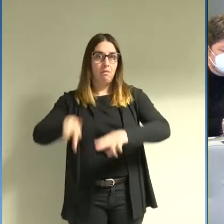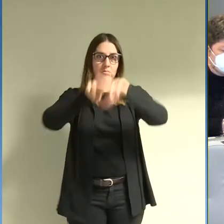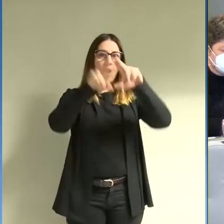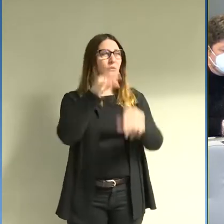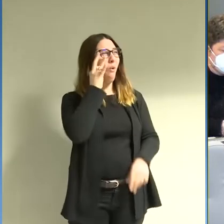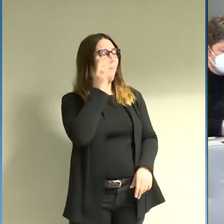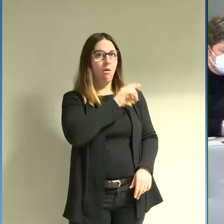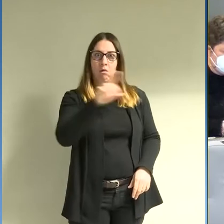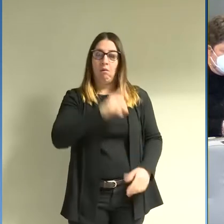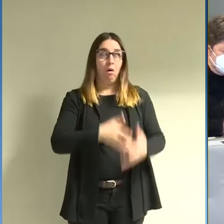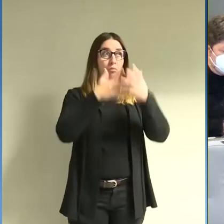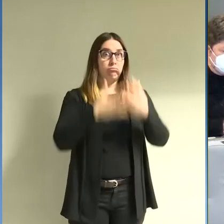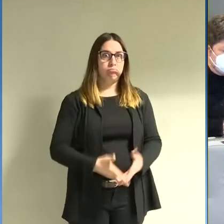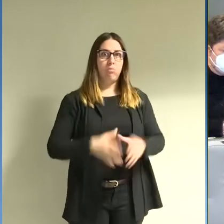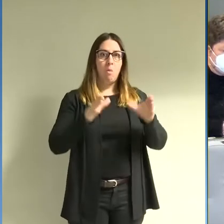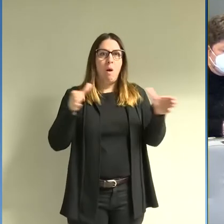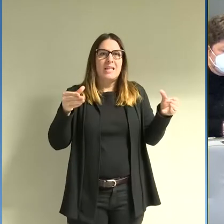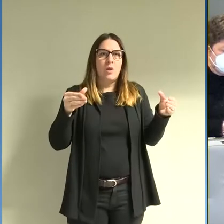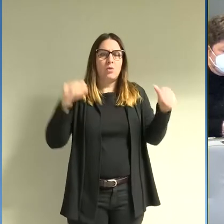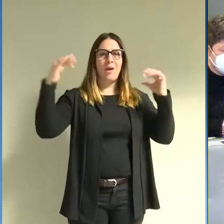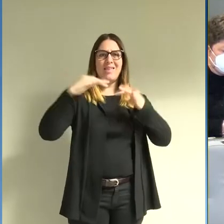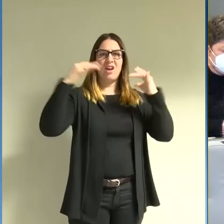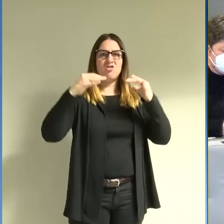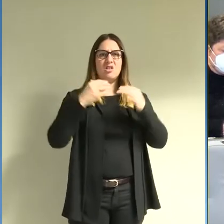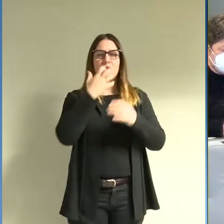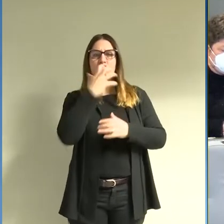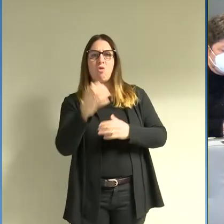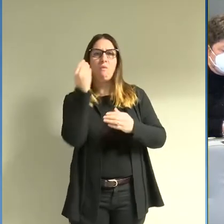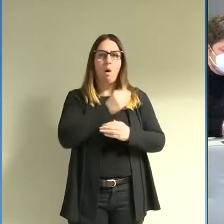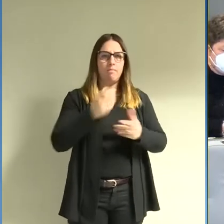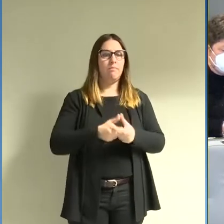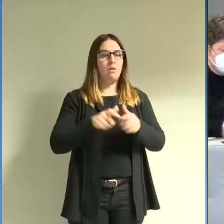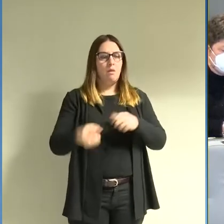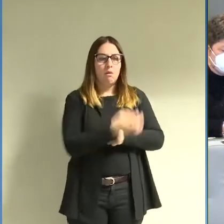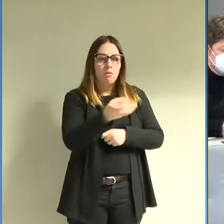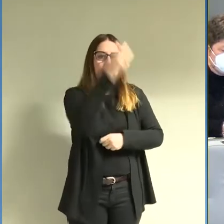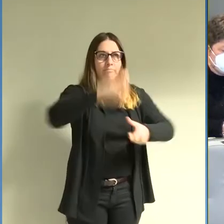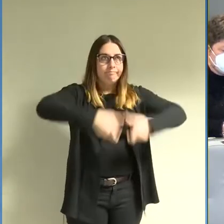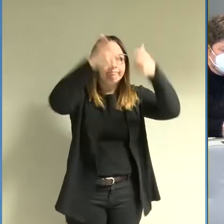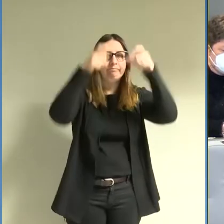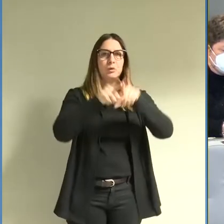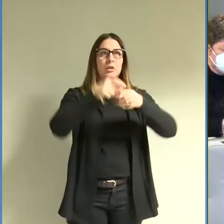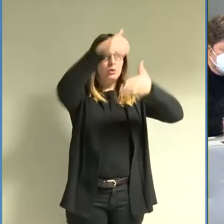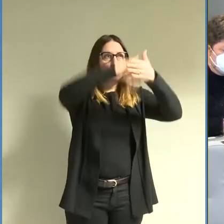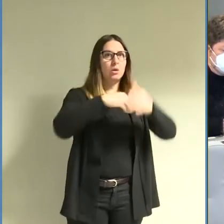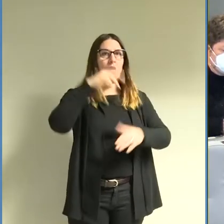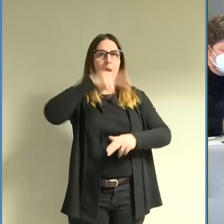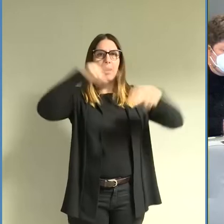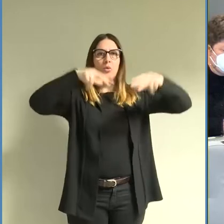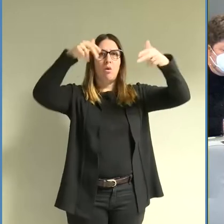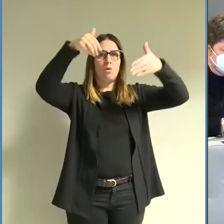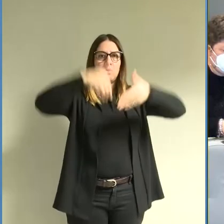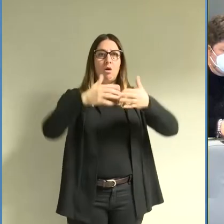interviennent notamment sur l'isolation énergétique les parties communes et la qualité des habitations qui sont particulièrement